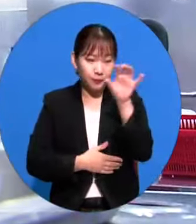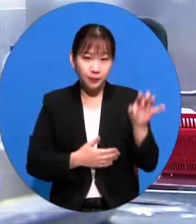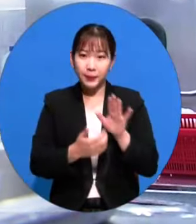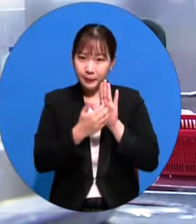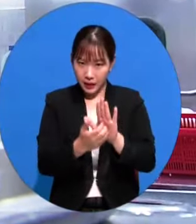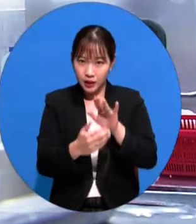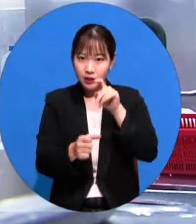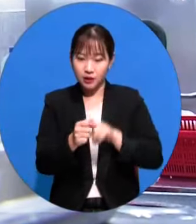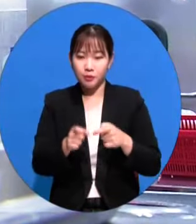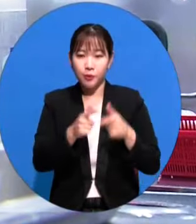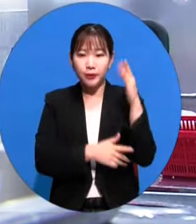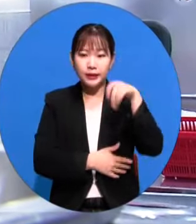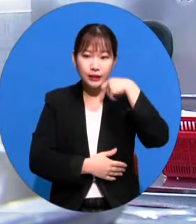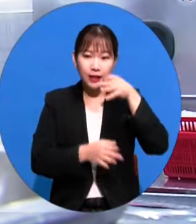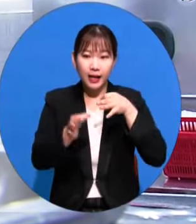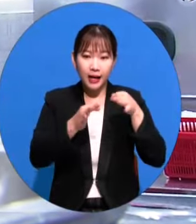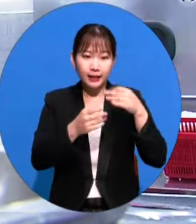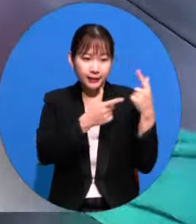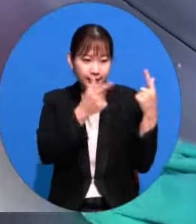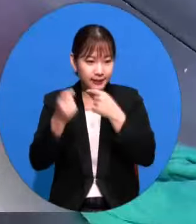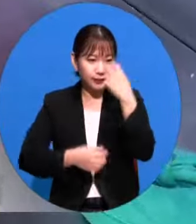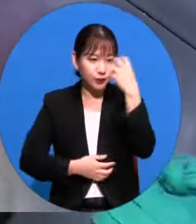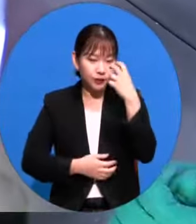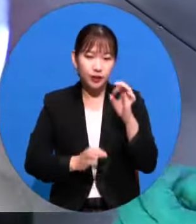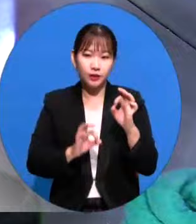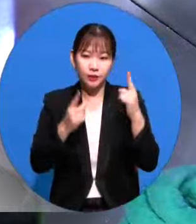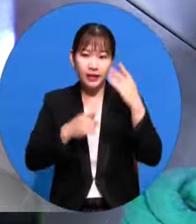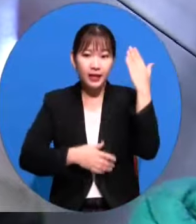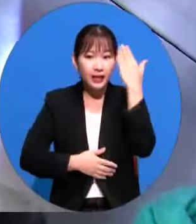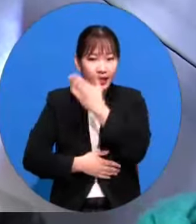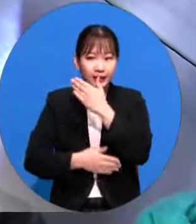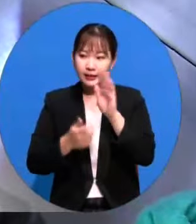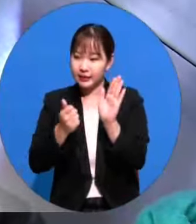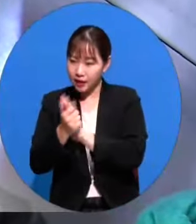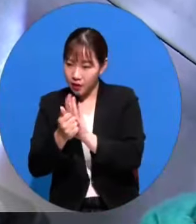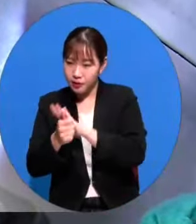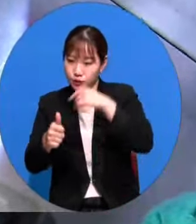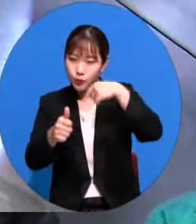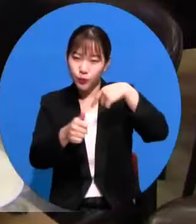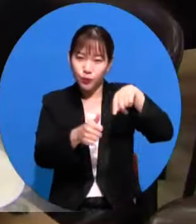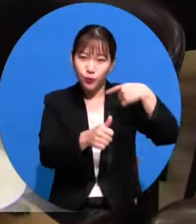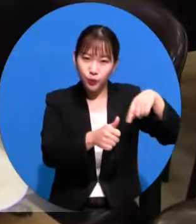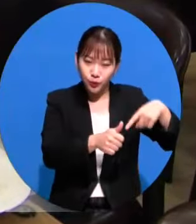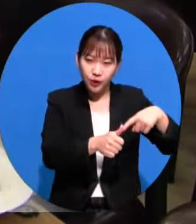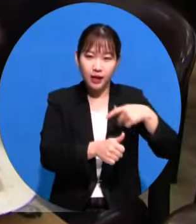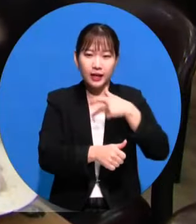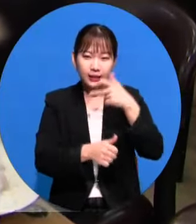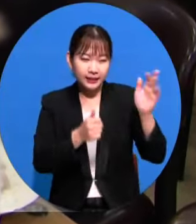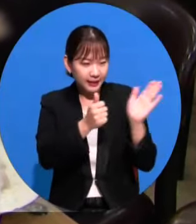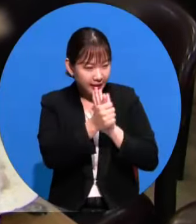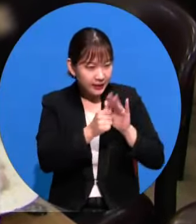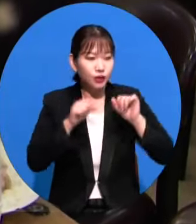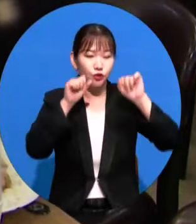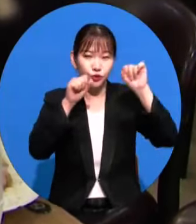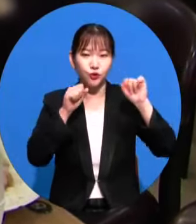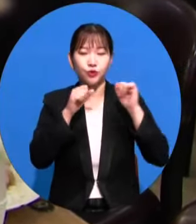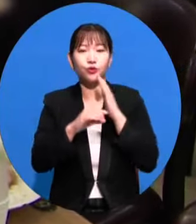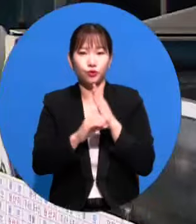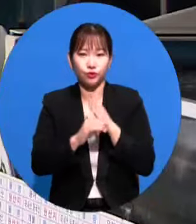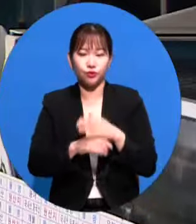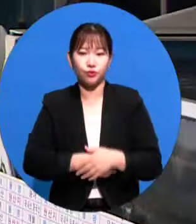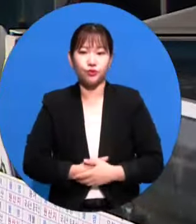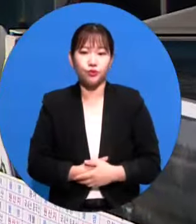목포시는 음식점 전수조사와 함께 위생 서비스 교육을 실시하는 등 대대적인 친절 운동에 나서고